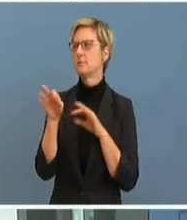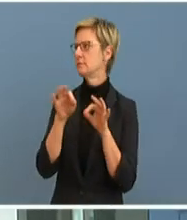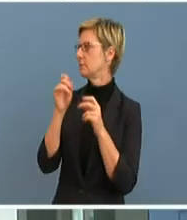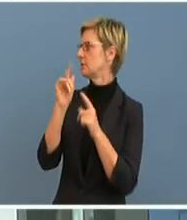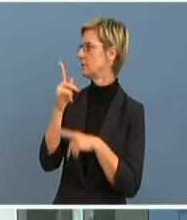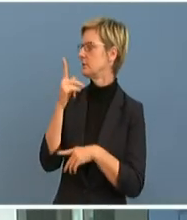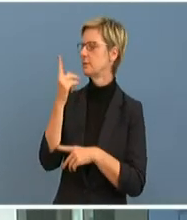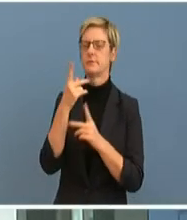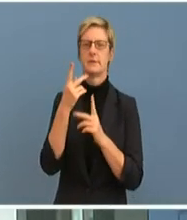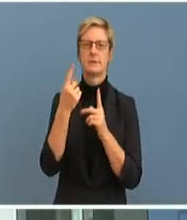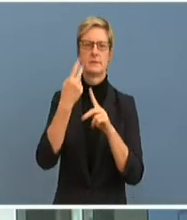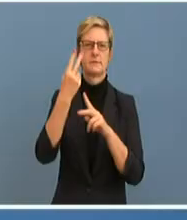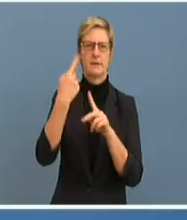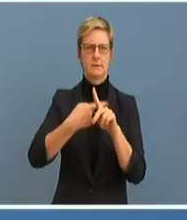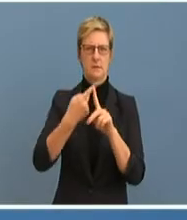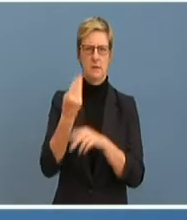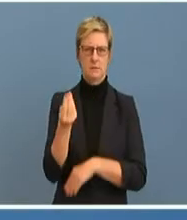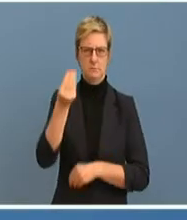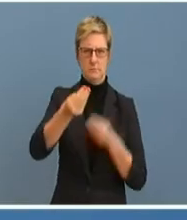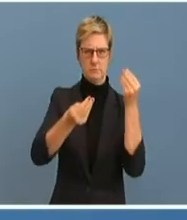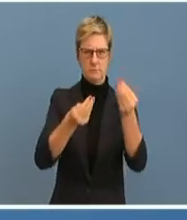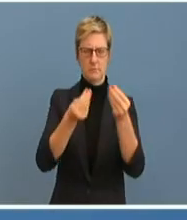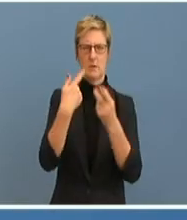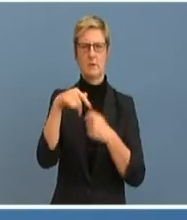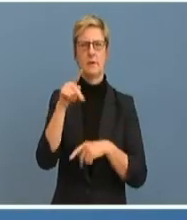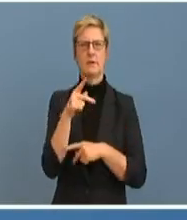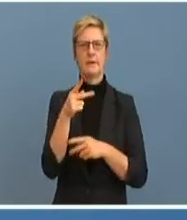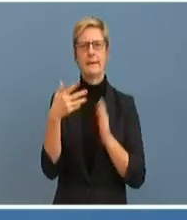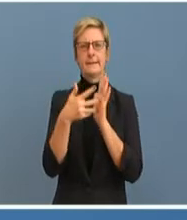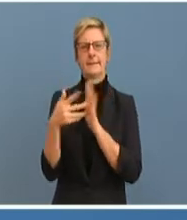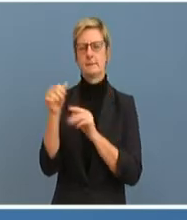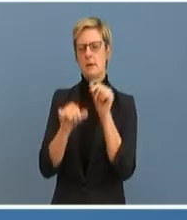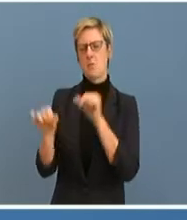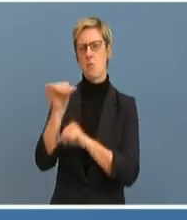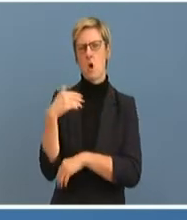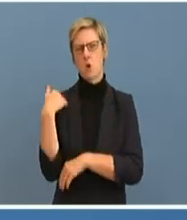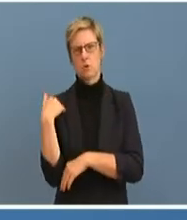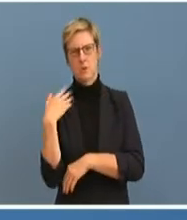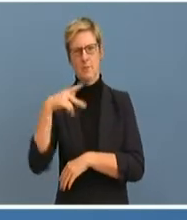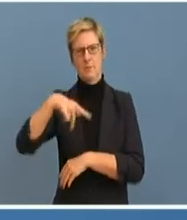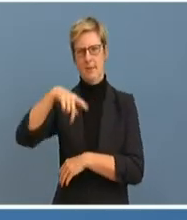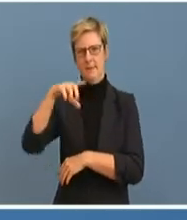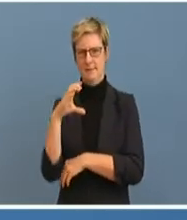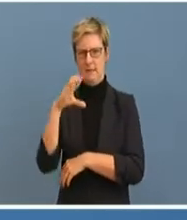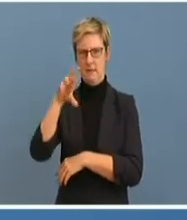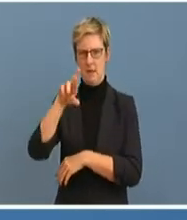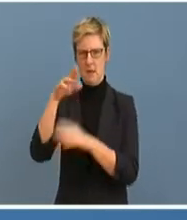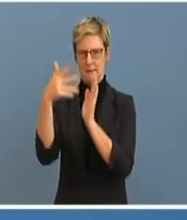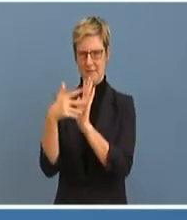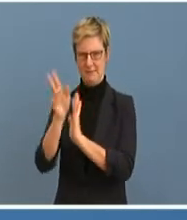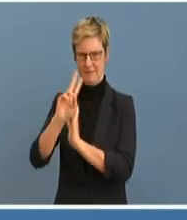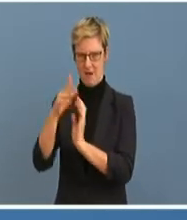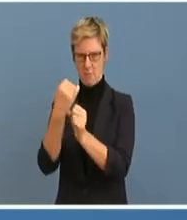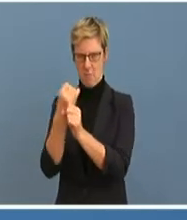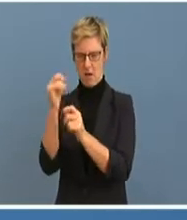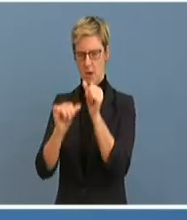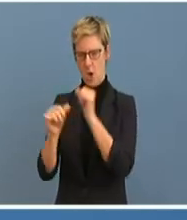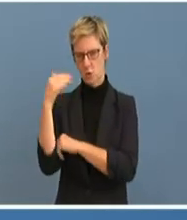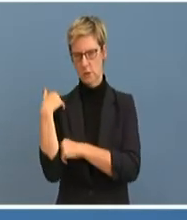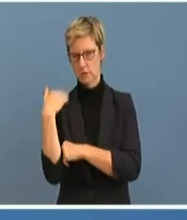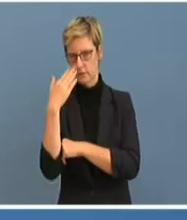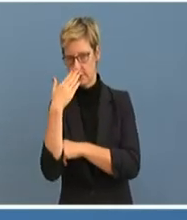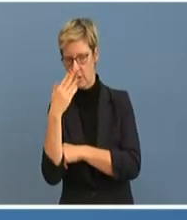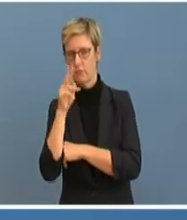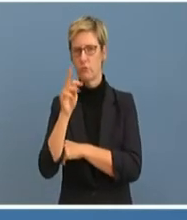Zahlen. Es gab die Frage nach der Auslastung der Testlabore, die den PCR-Test vornehmen. Ich kann Ihnen da die Zahlen für die